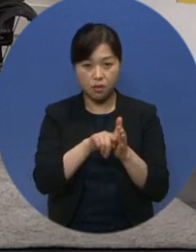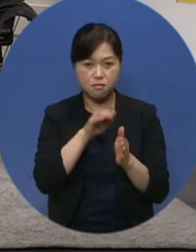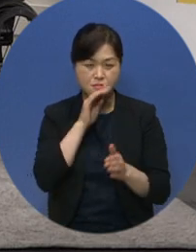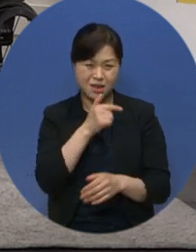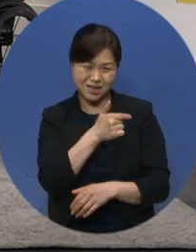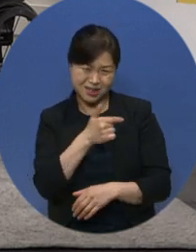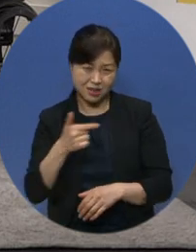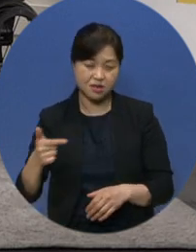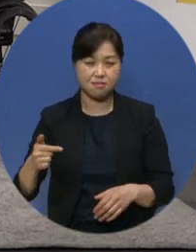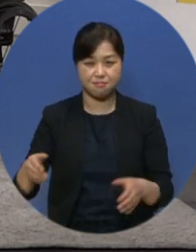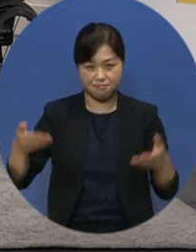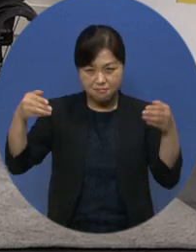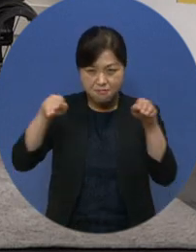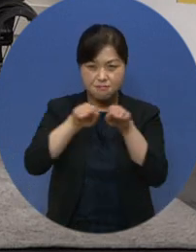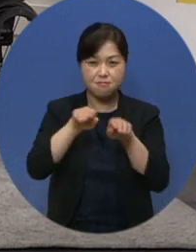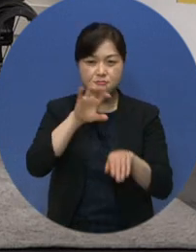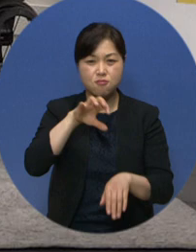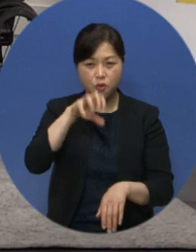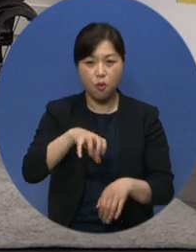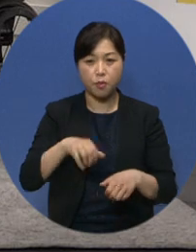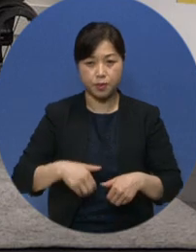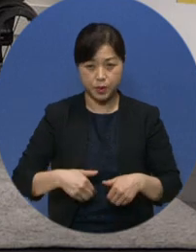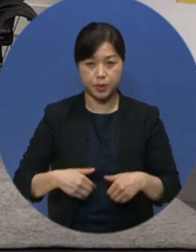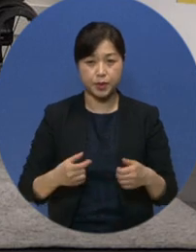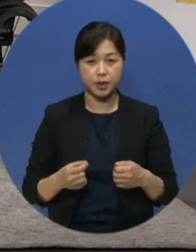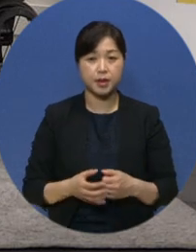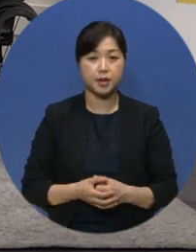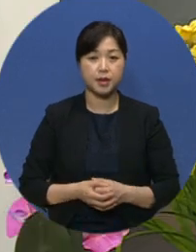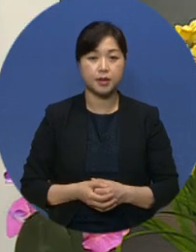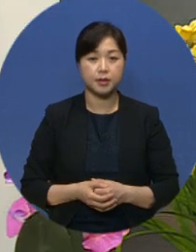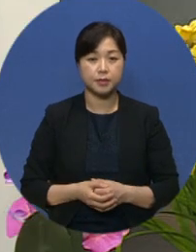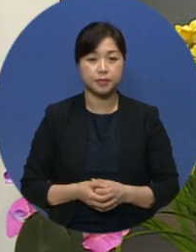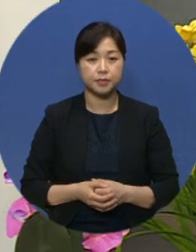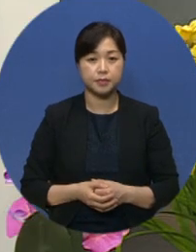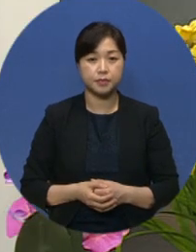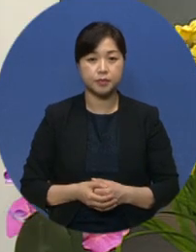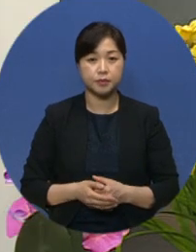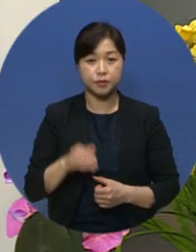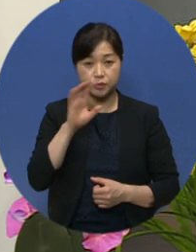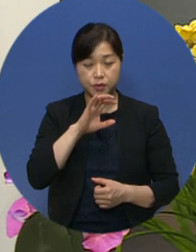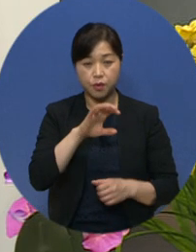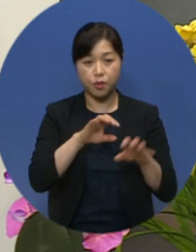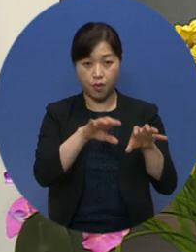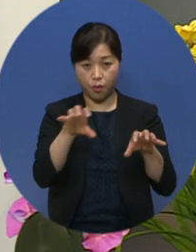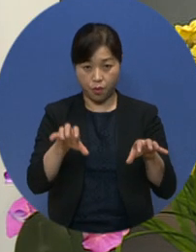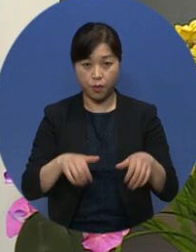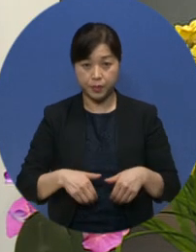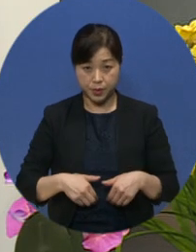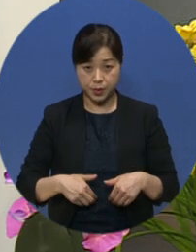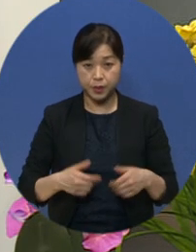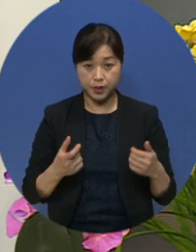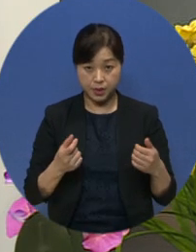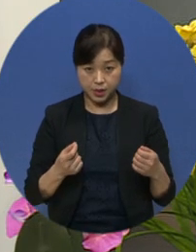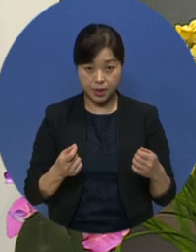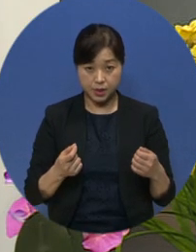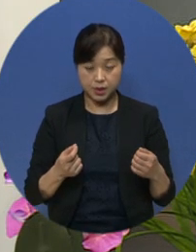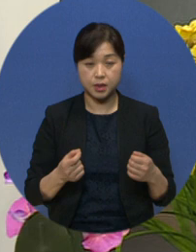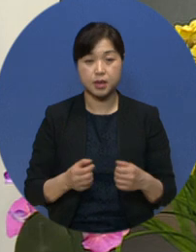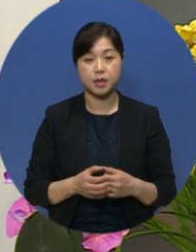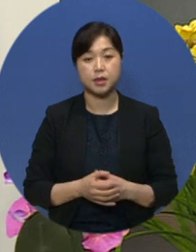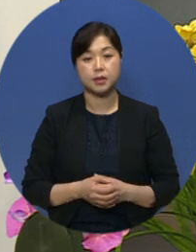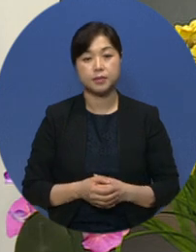거대한 훈련원 이 필요하고 4 또 훈련 장소 도 필요하고 한데 지금 현재